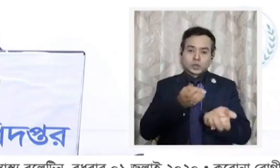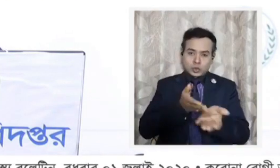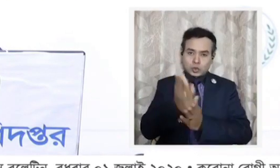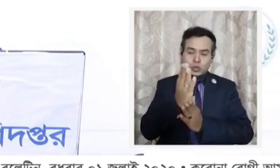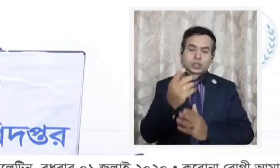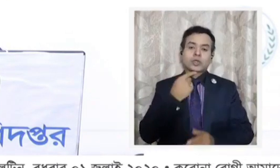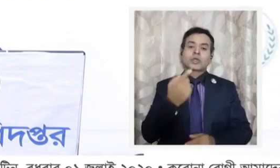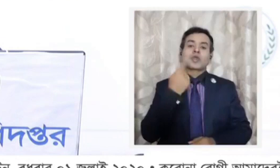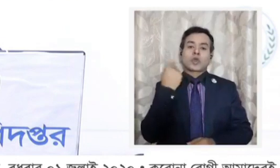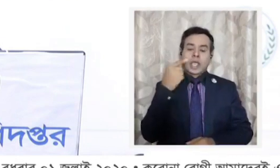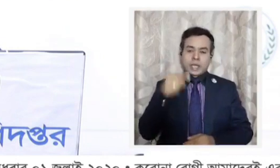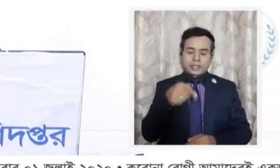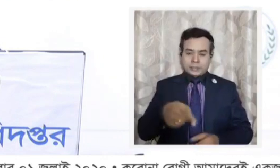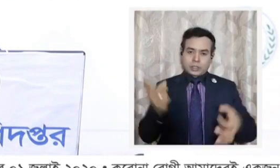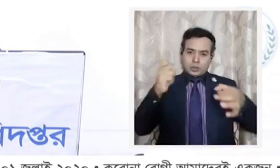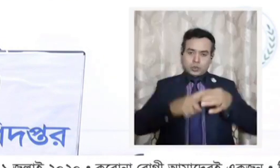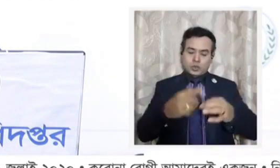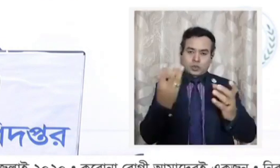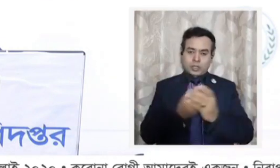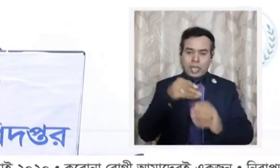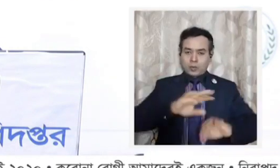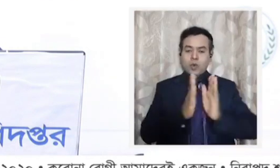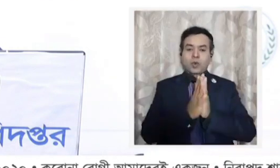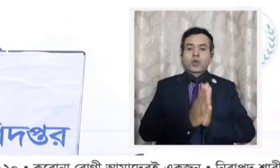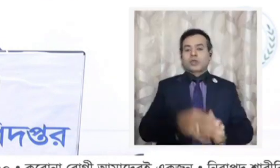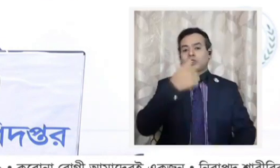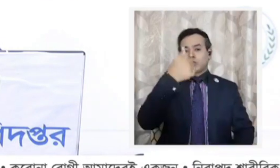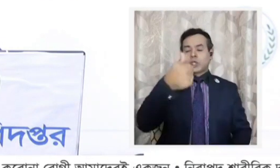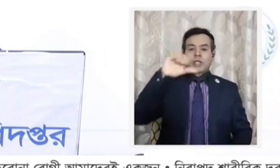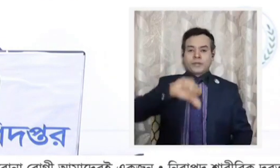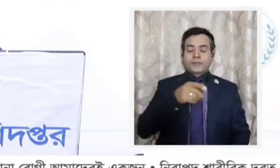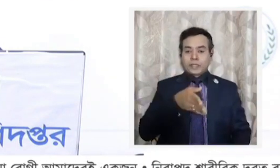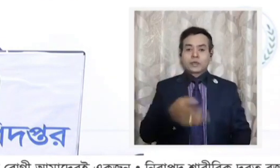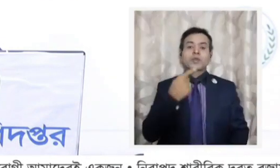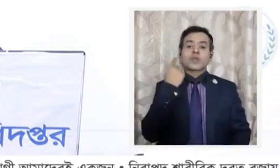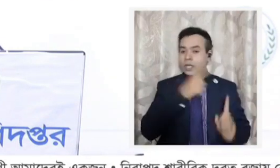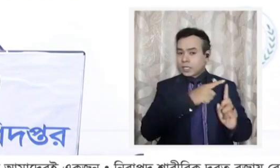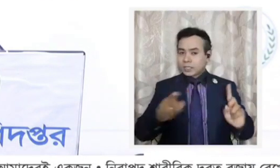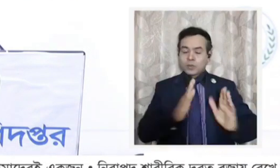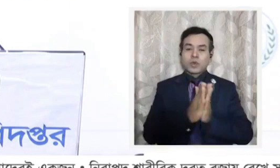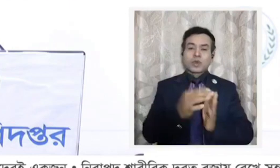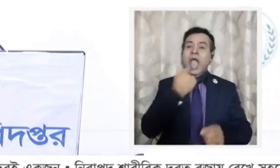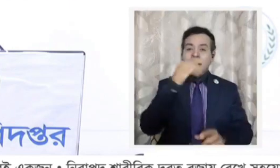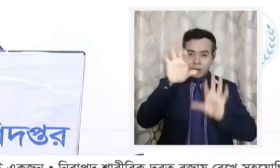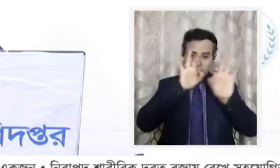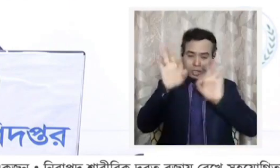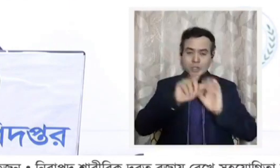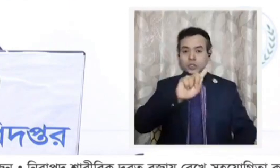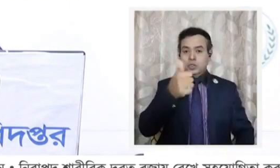আমরা ধন্যবাদ জানাই যে ইন্টারন্যাশনাল মেডিকেল কলেজ এই পরীক্ষায় এগিয়ে এসেছেন এবং পরীক্ষা করবেন।